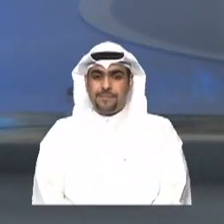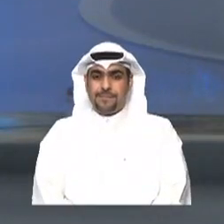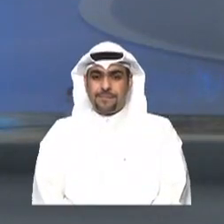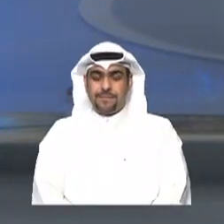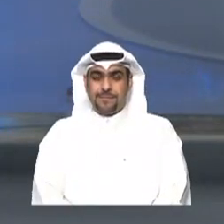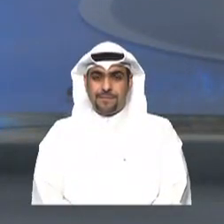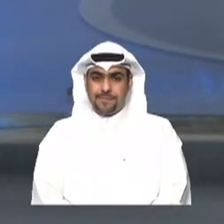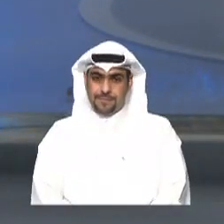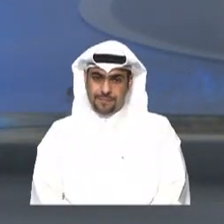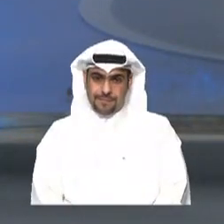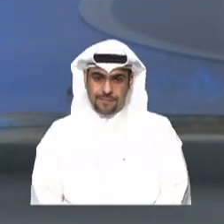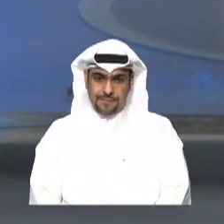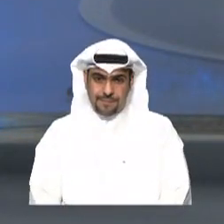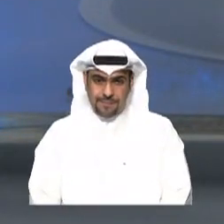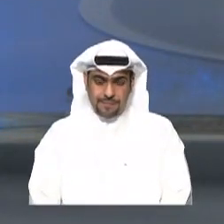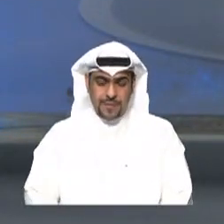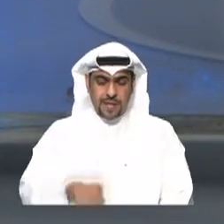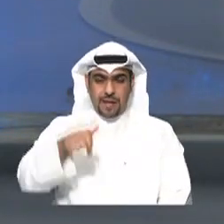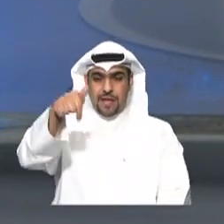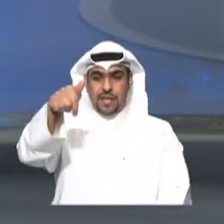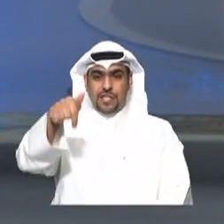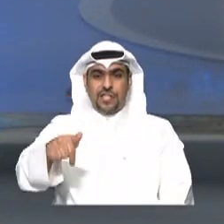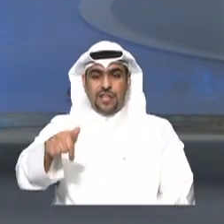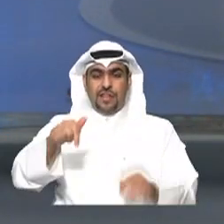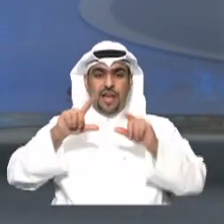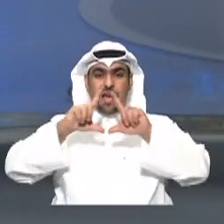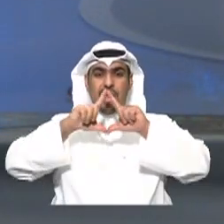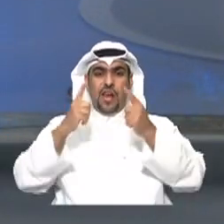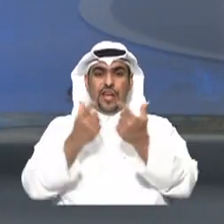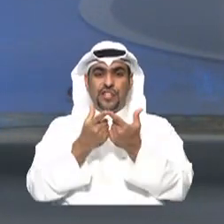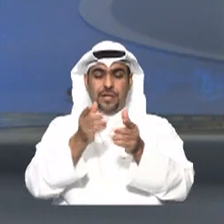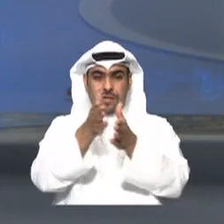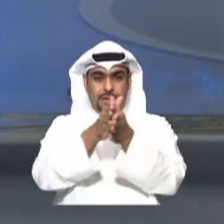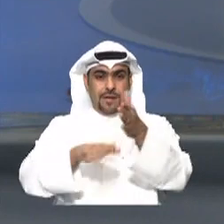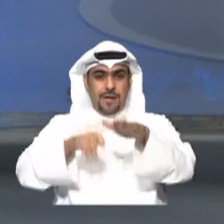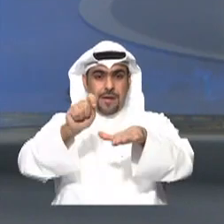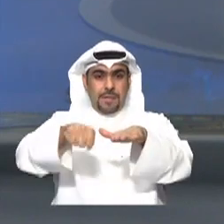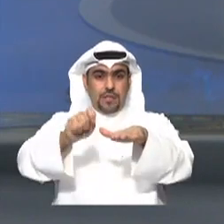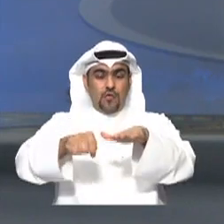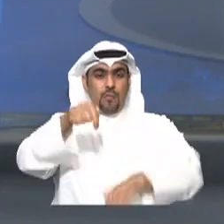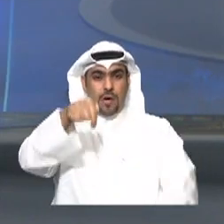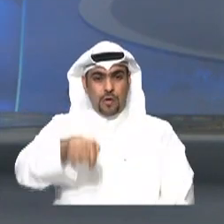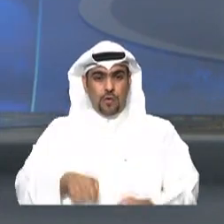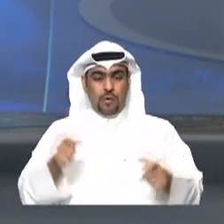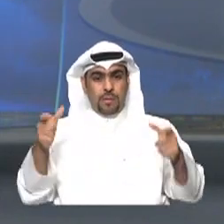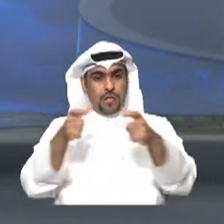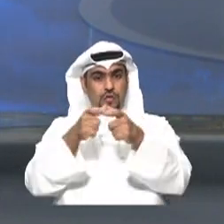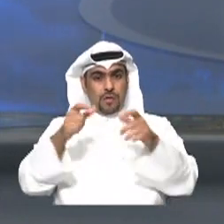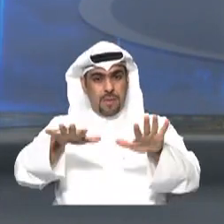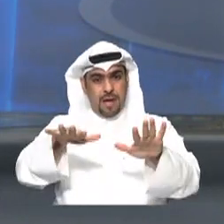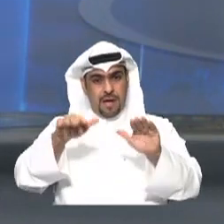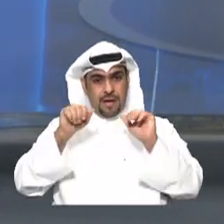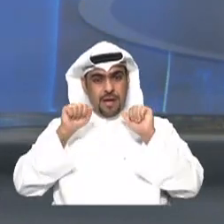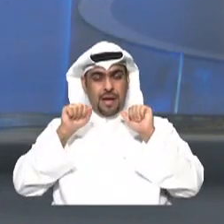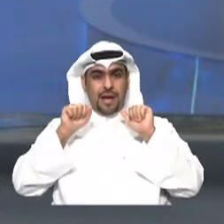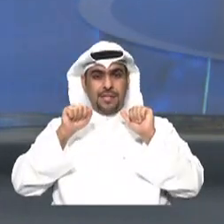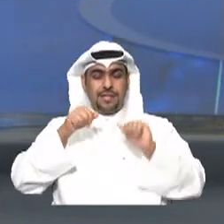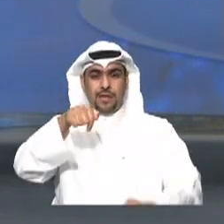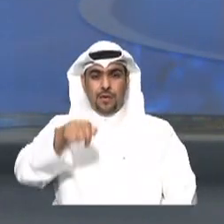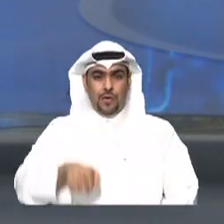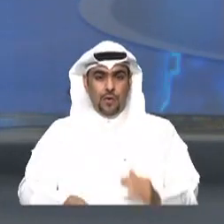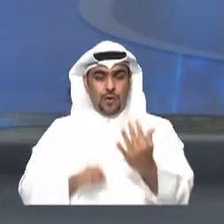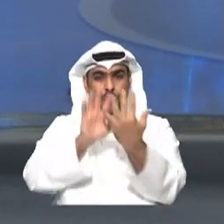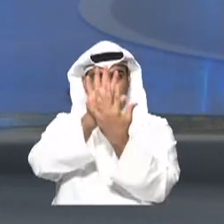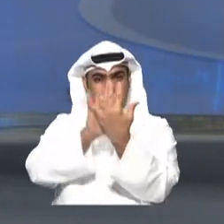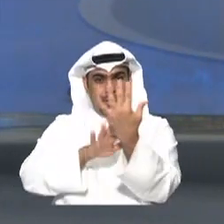عقدت سته لجان البرلماني اجتماعاتها اليوم في مجلس الامه لمناقشه الموضوعات المدرجه على جدول اعمالها